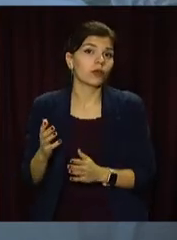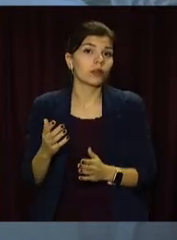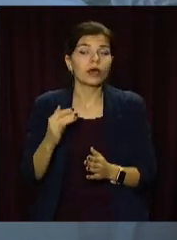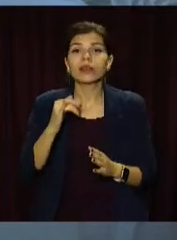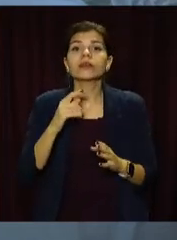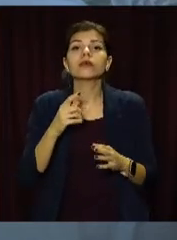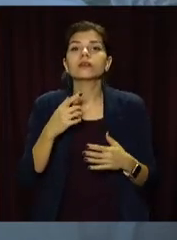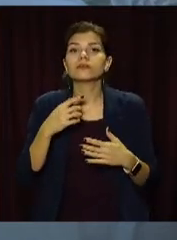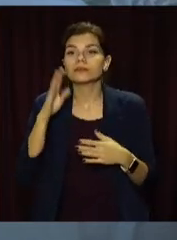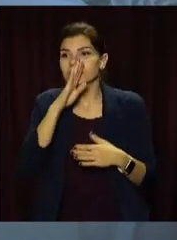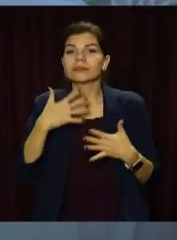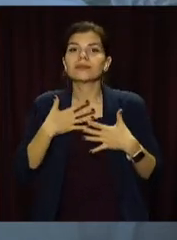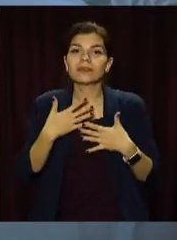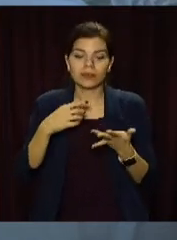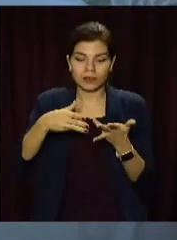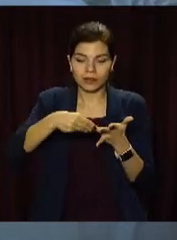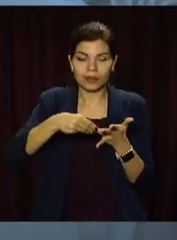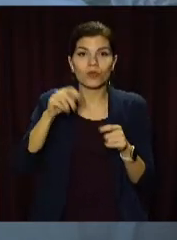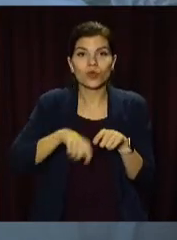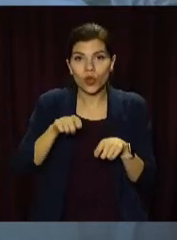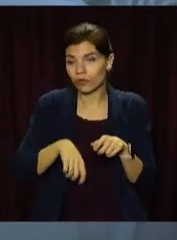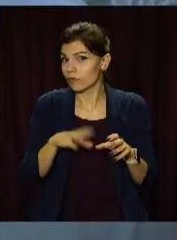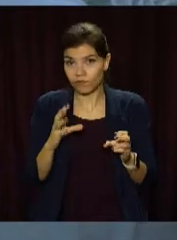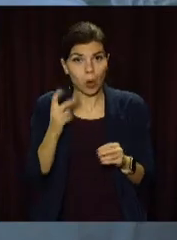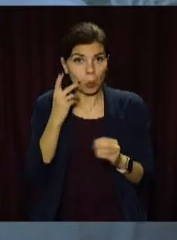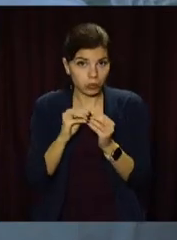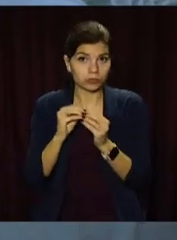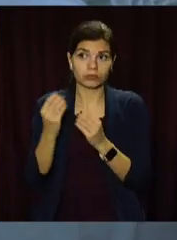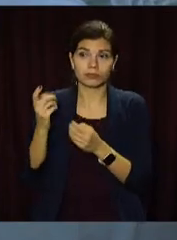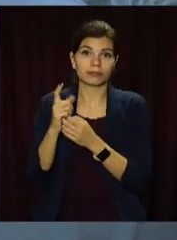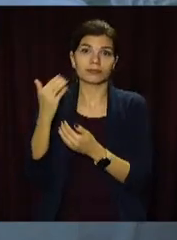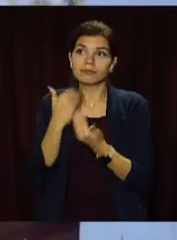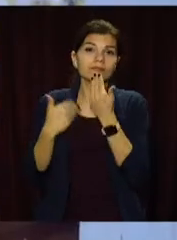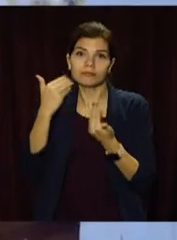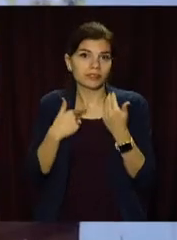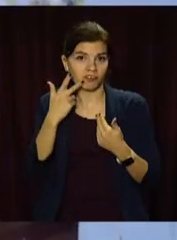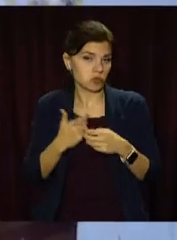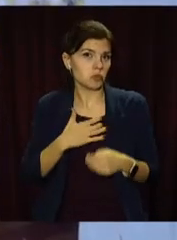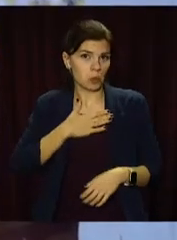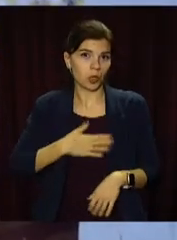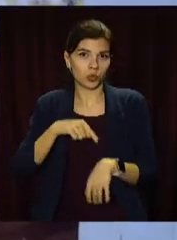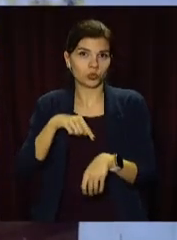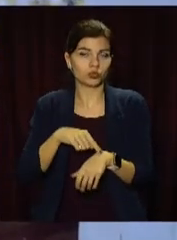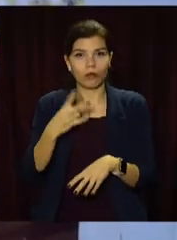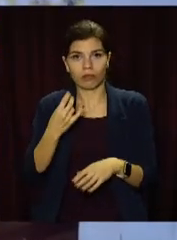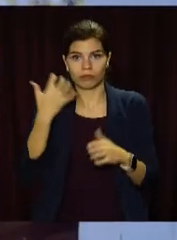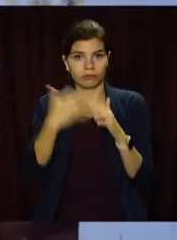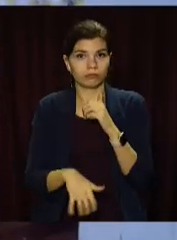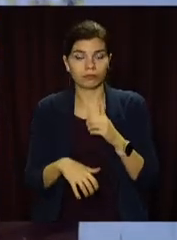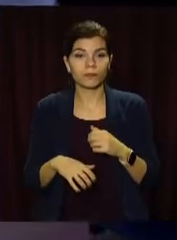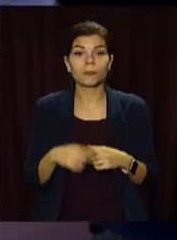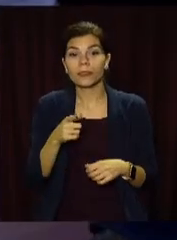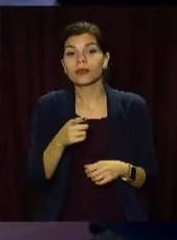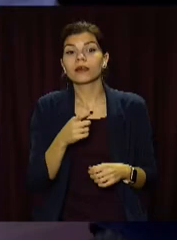рівень кислорода в крові, да? Постоянно. Тобто, ну, я просто приємно удивлена. Наразі в інфекційному відділенні 7-ї міської